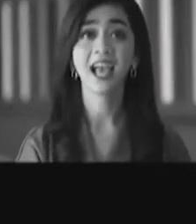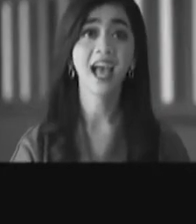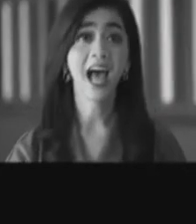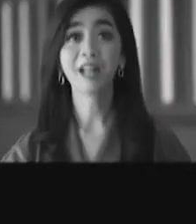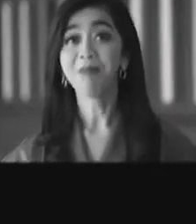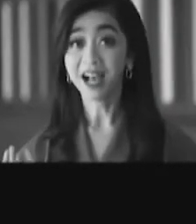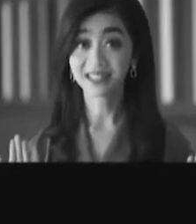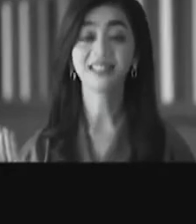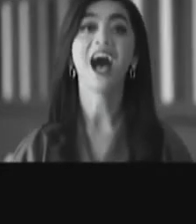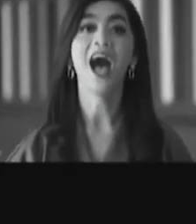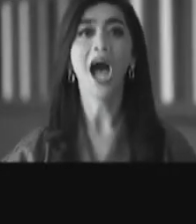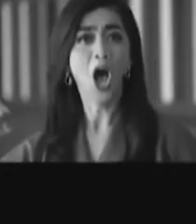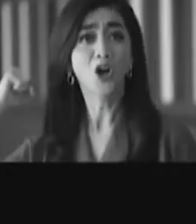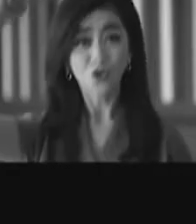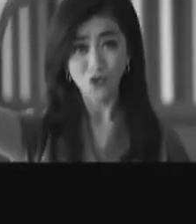sehat